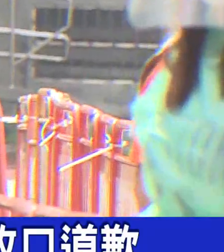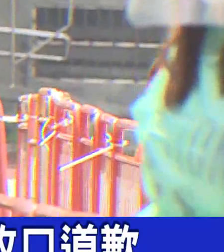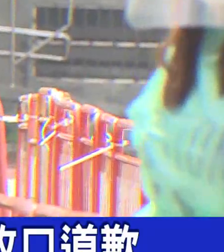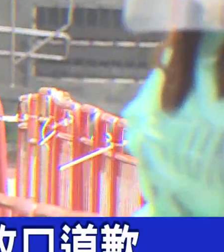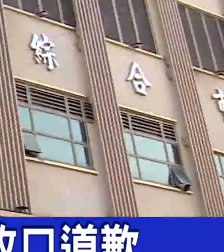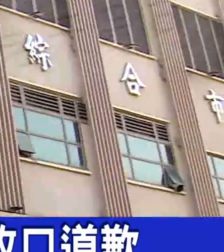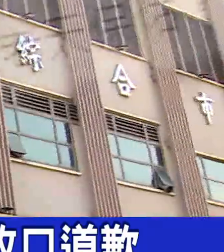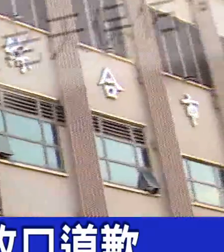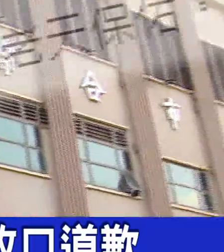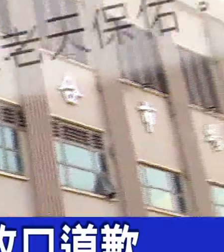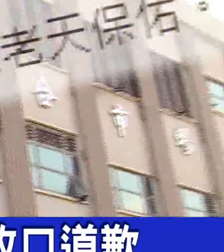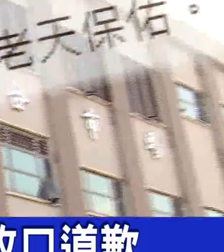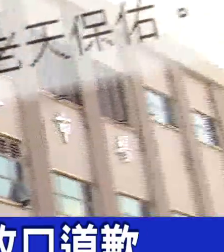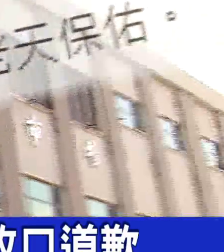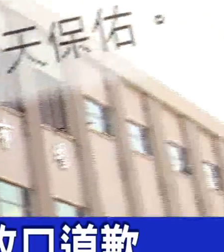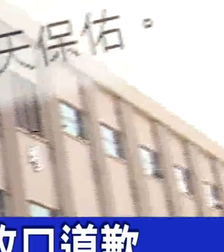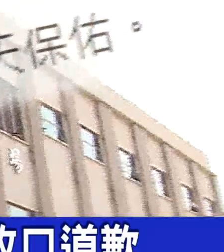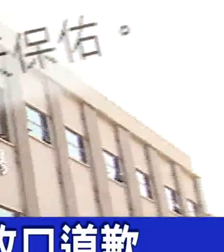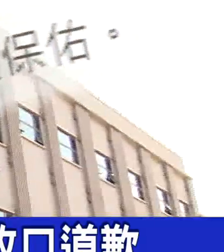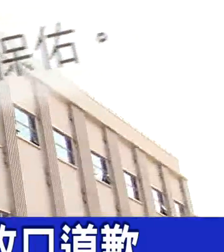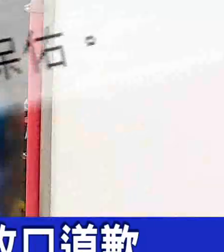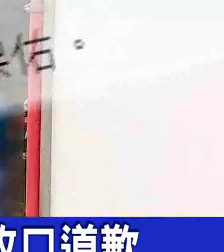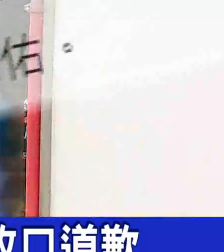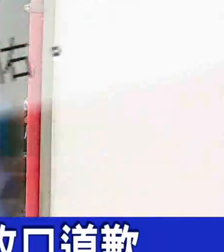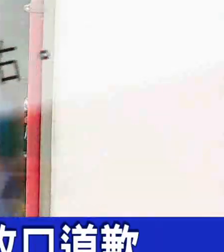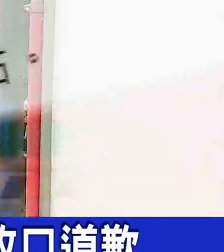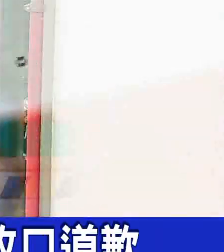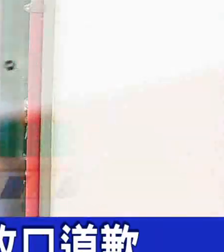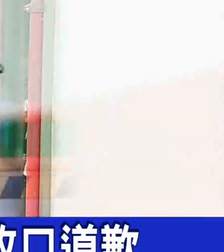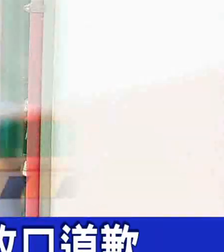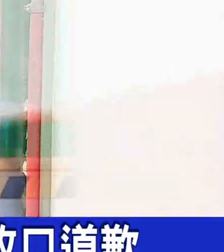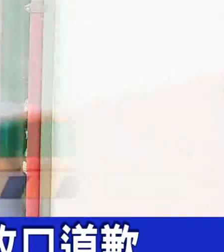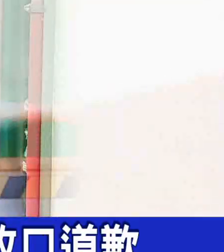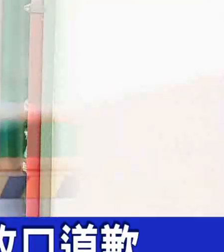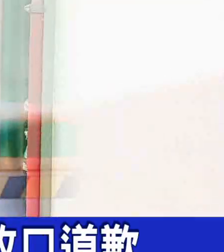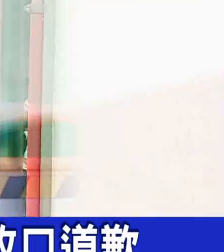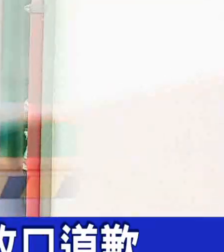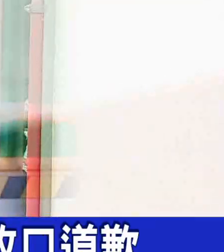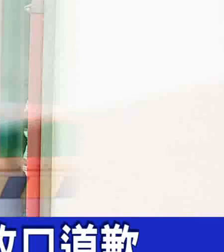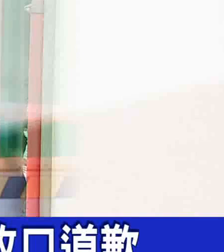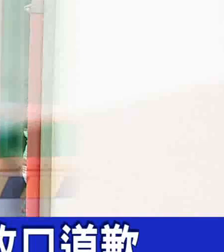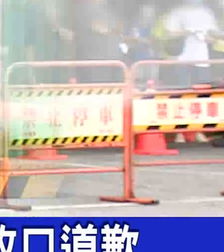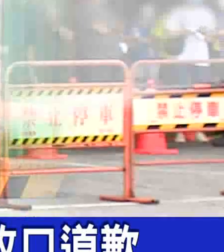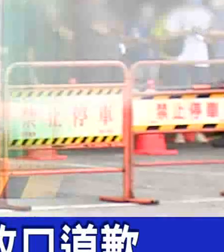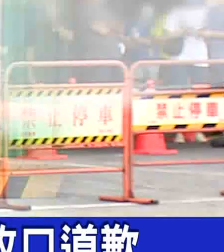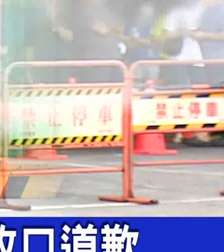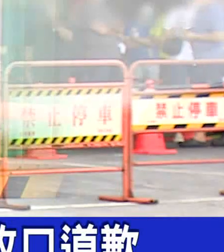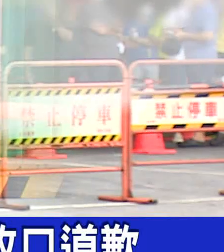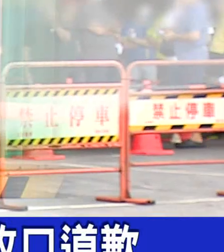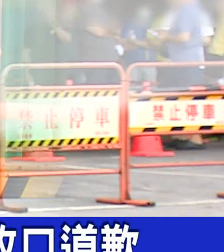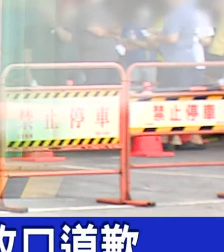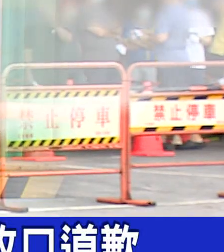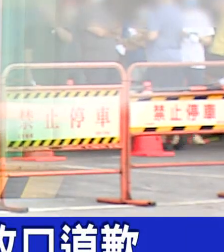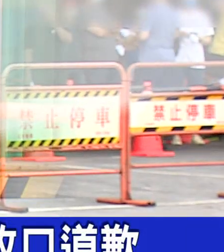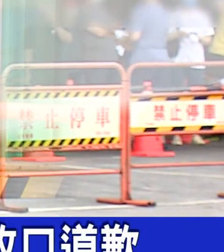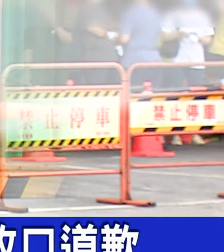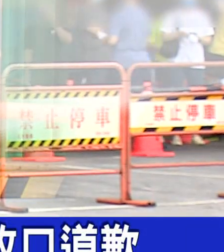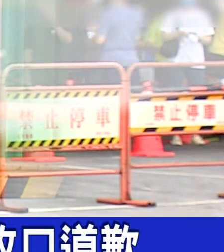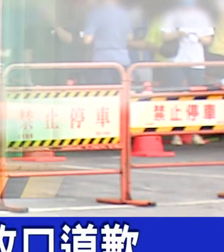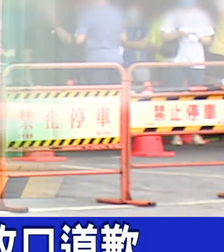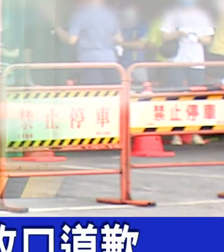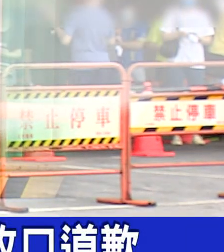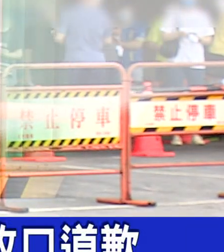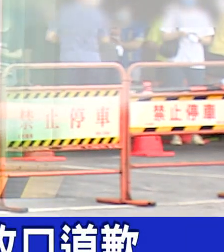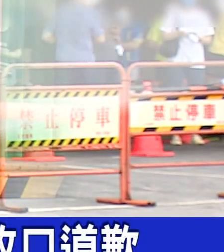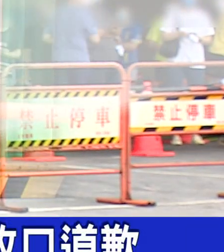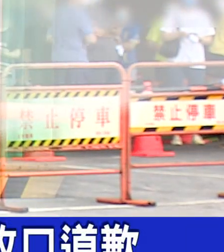书发文批评，台北市在疫情爆发后曾不议调、不框列，导致疫情持续延烧。柯市长不是说不需要中央协